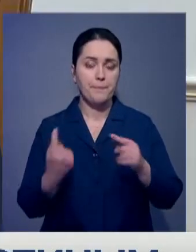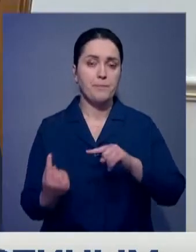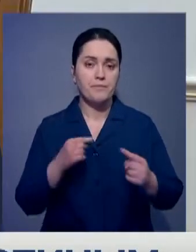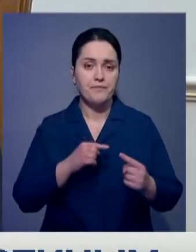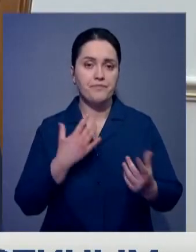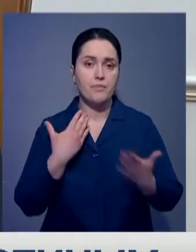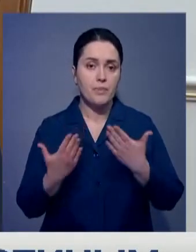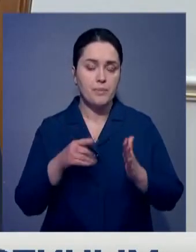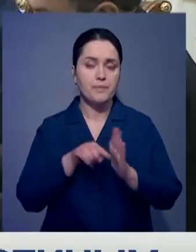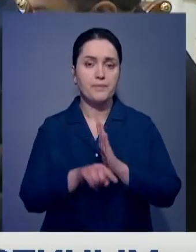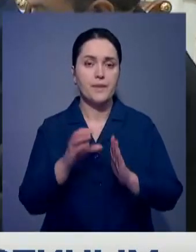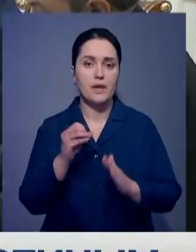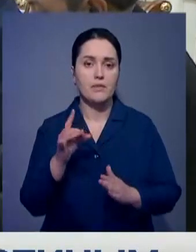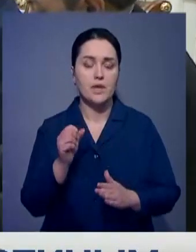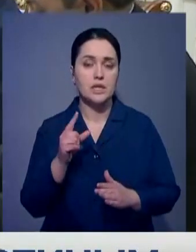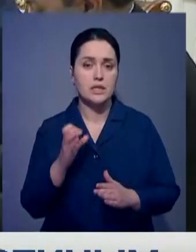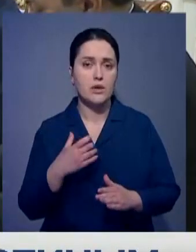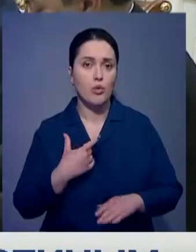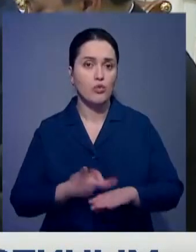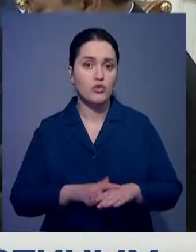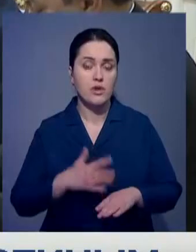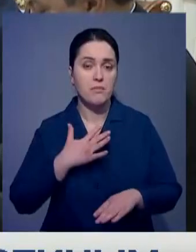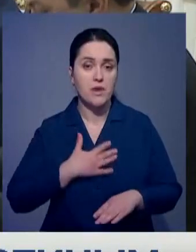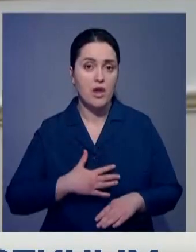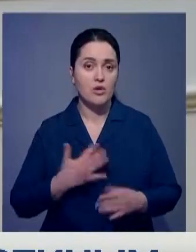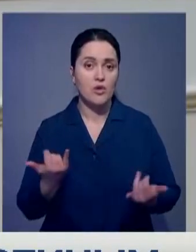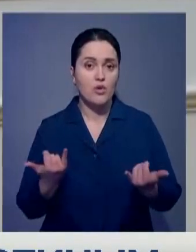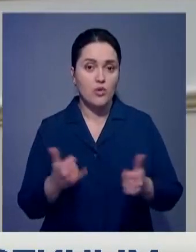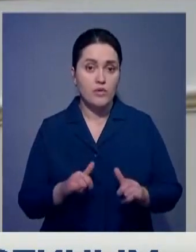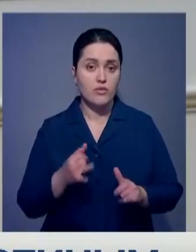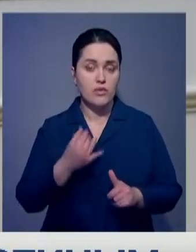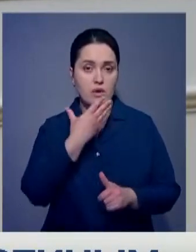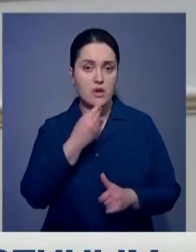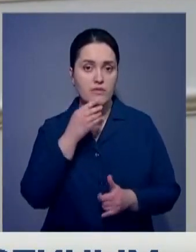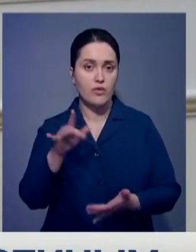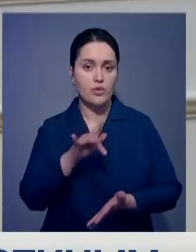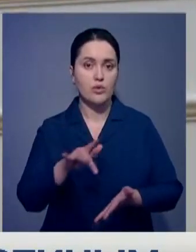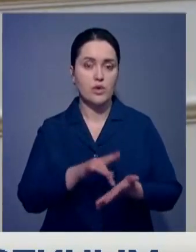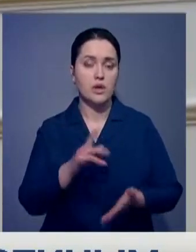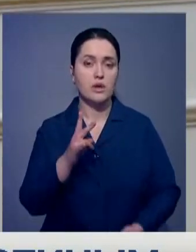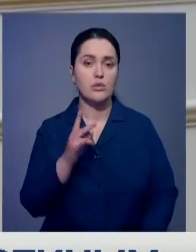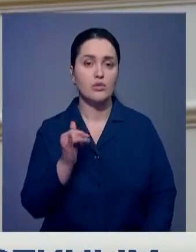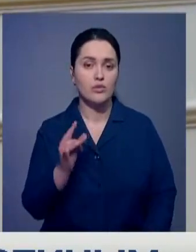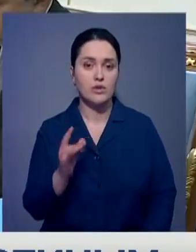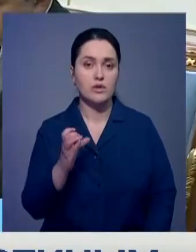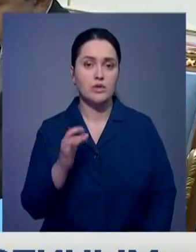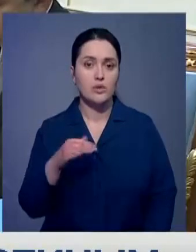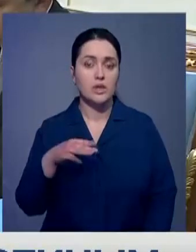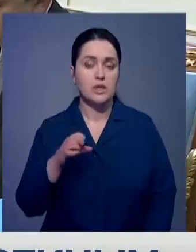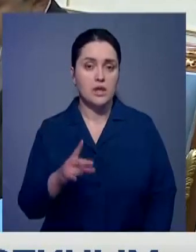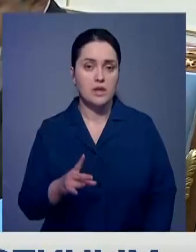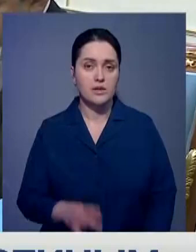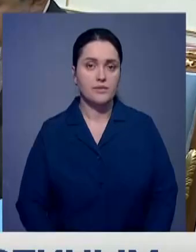внутри Евразии. Хочу сказать еще, что я очень приятно удивлен, как похорошела столица Нур-Султан. Совершенно замечательный современный